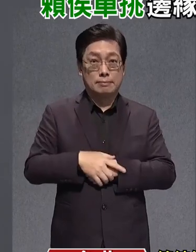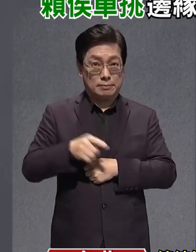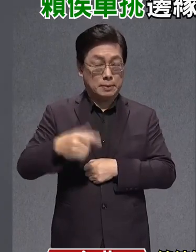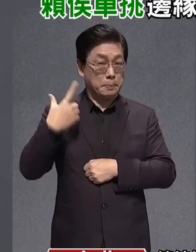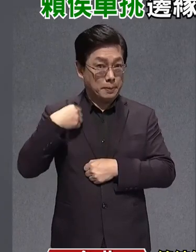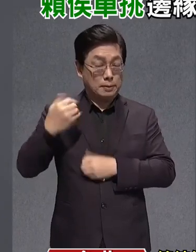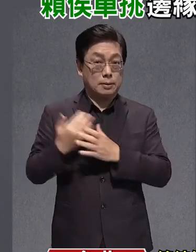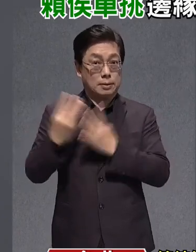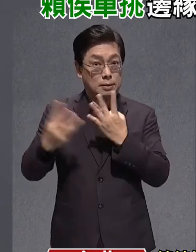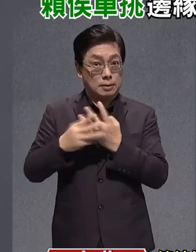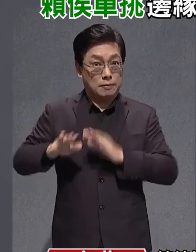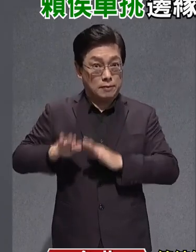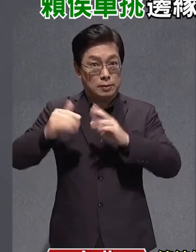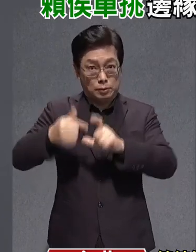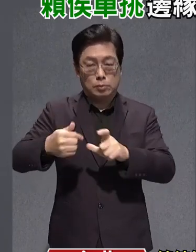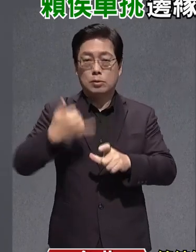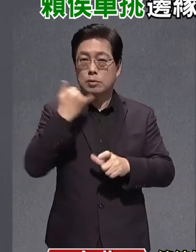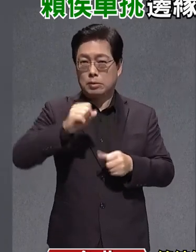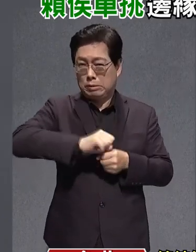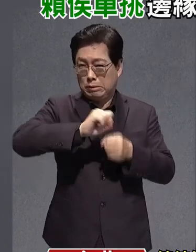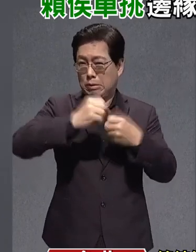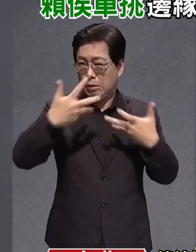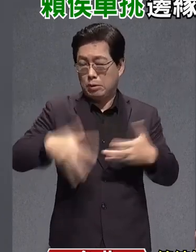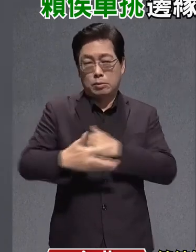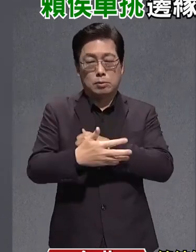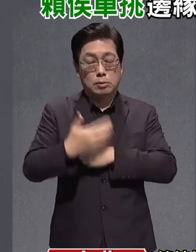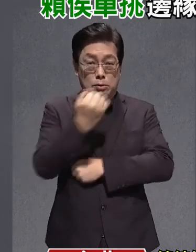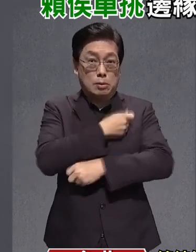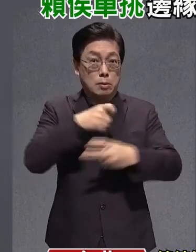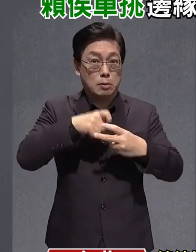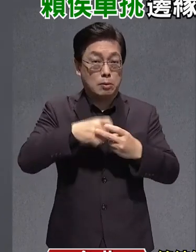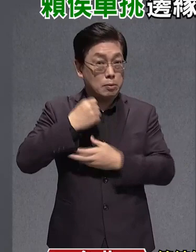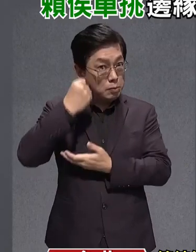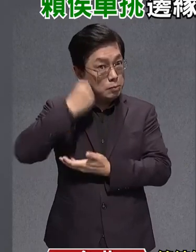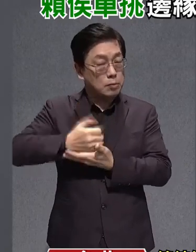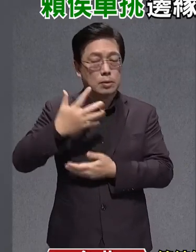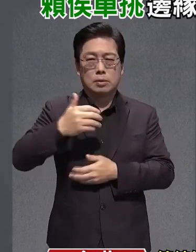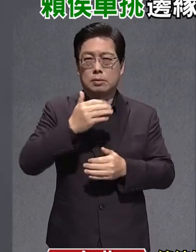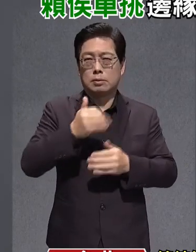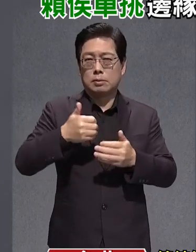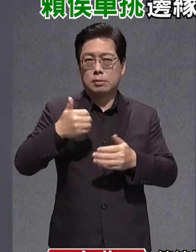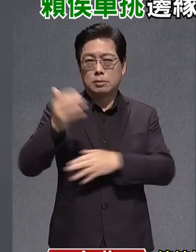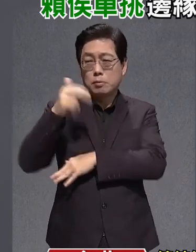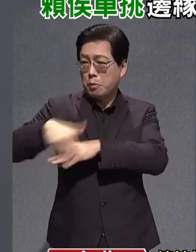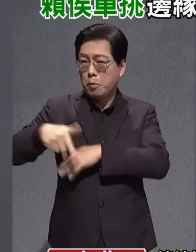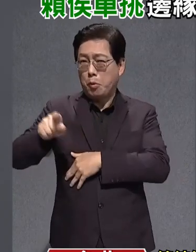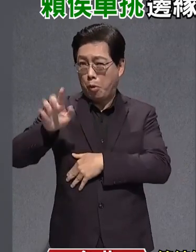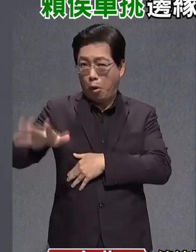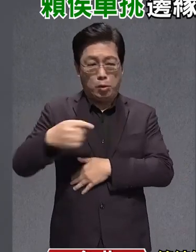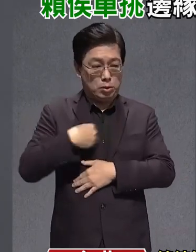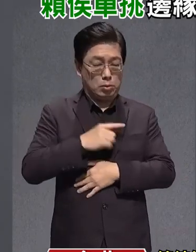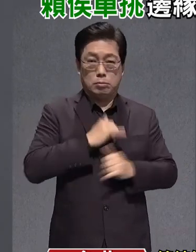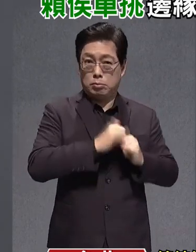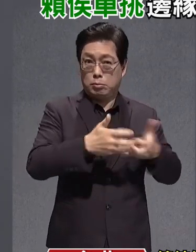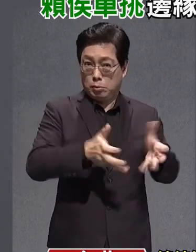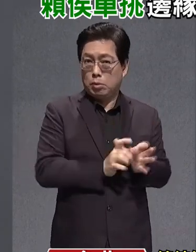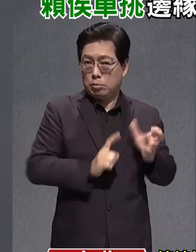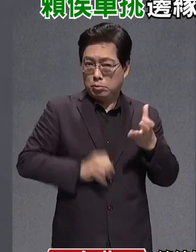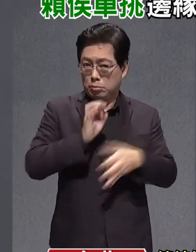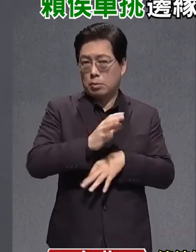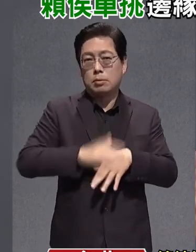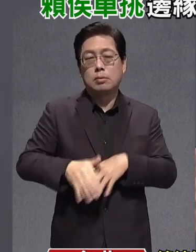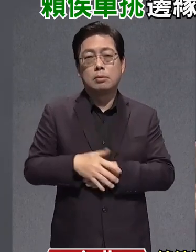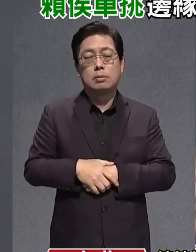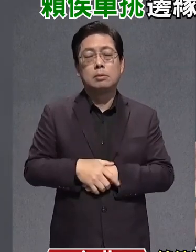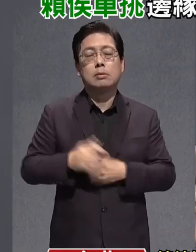一定未来可以盖更多的劳工宅。政府规划的是政府规划的，也有我们民间会投资的，